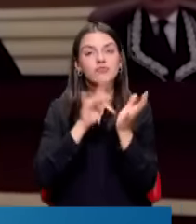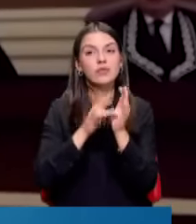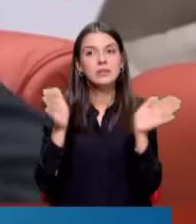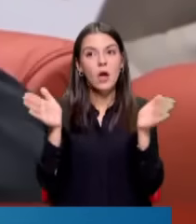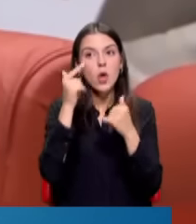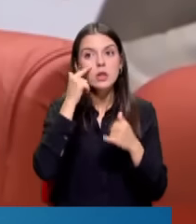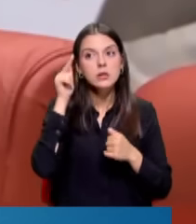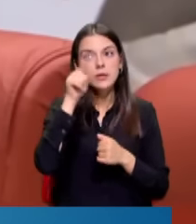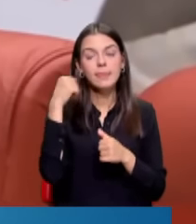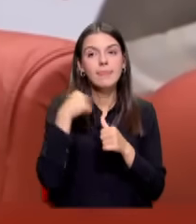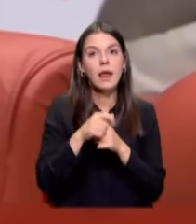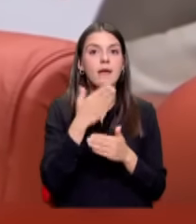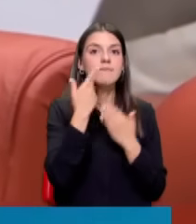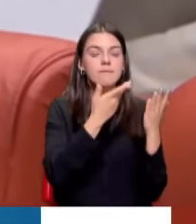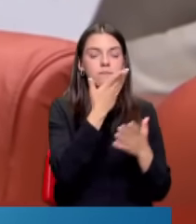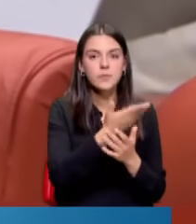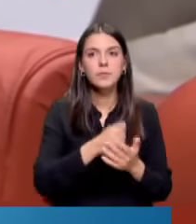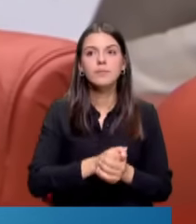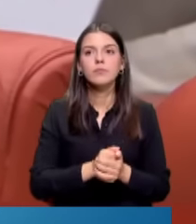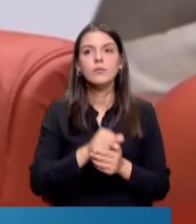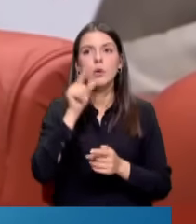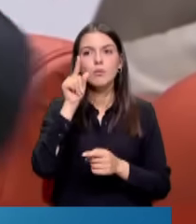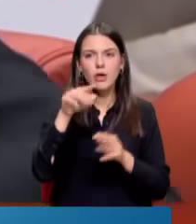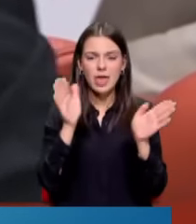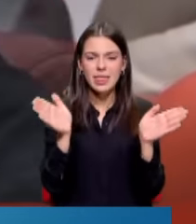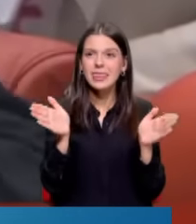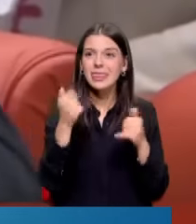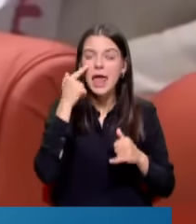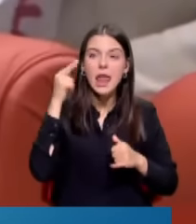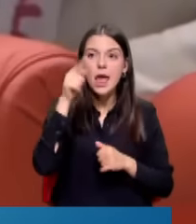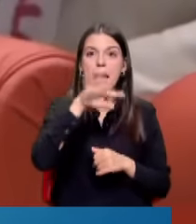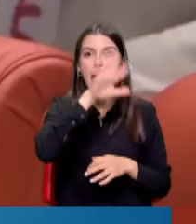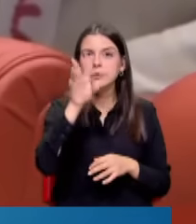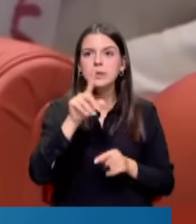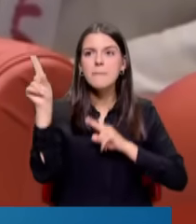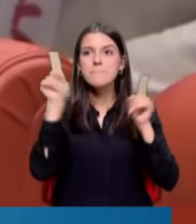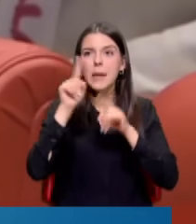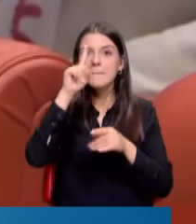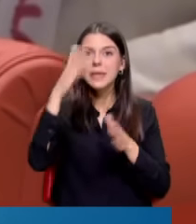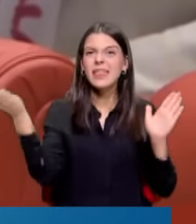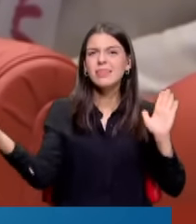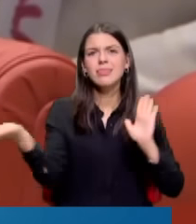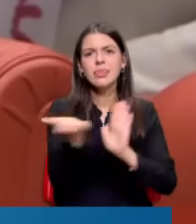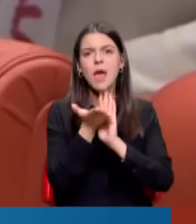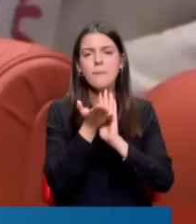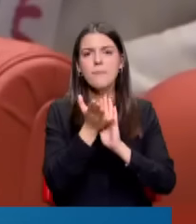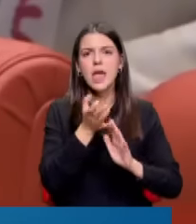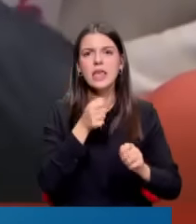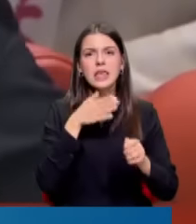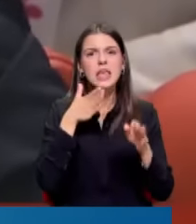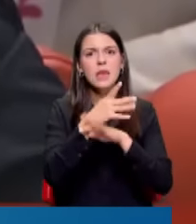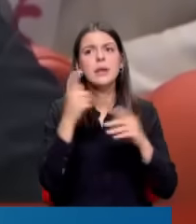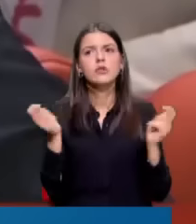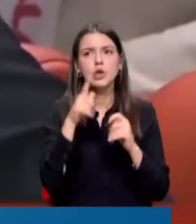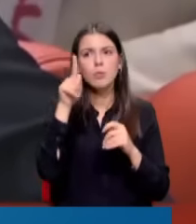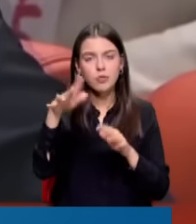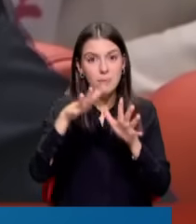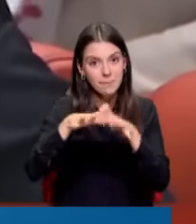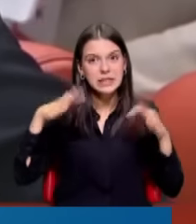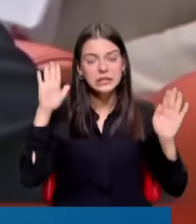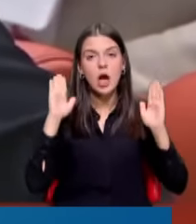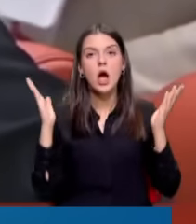altını çizerek. O dairenin üyelerine buradan seslenmek istiyorum. Hukuken bir darbe girişiminde bulunuyorlar bu parlamentoya karşı.